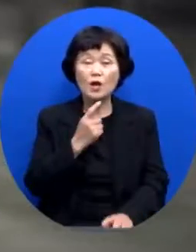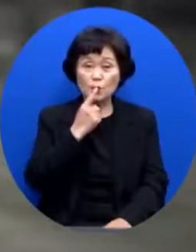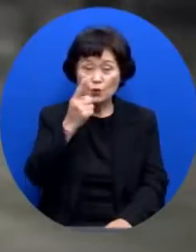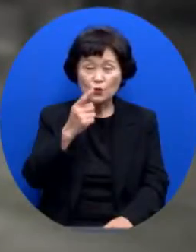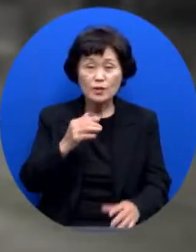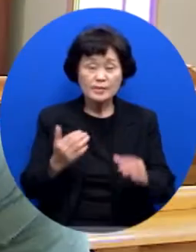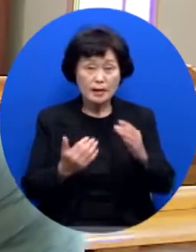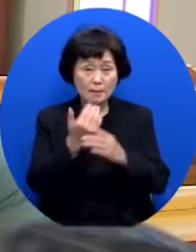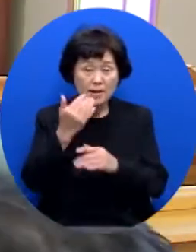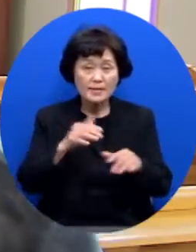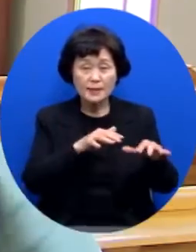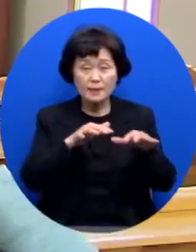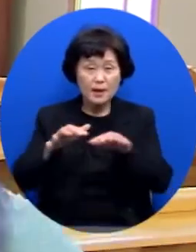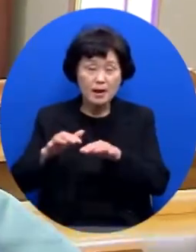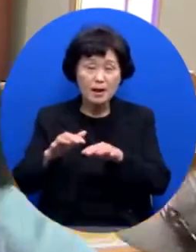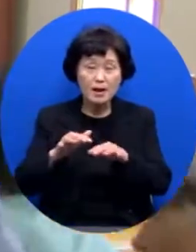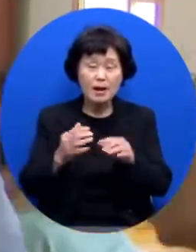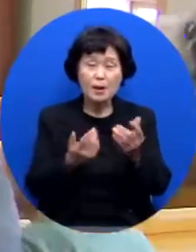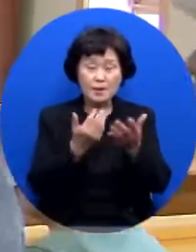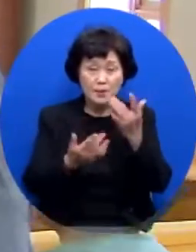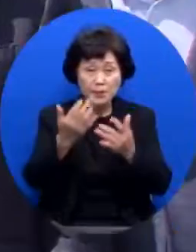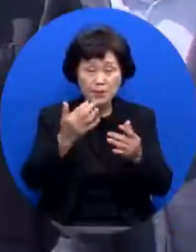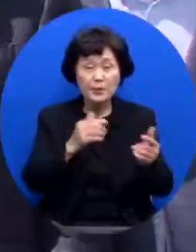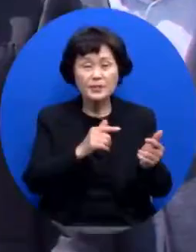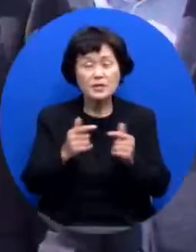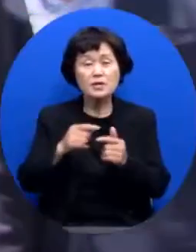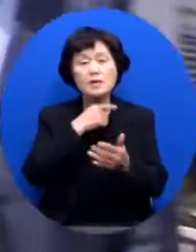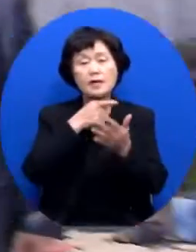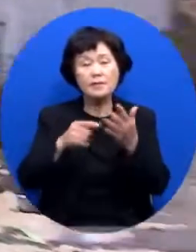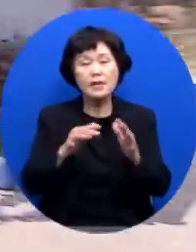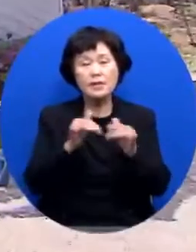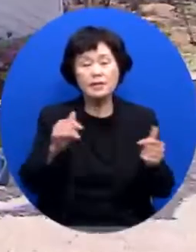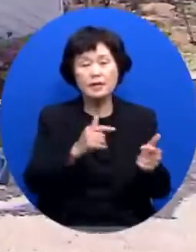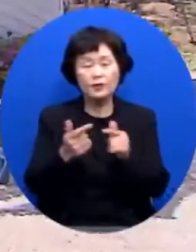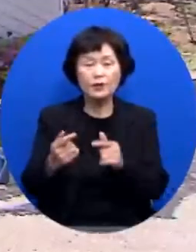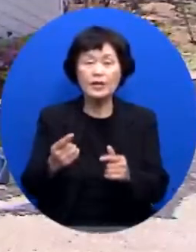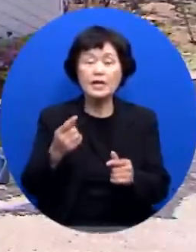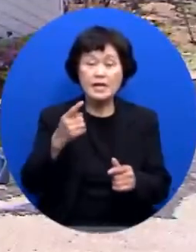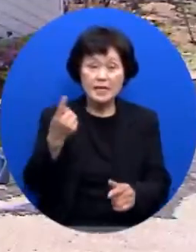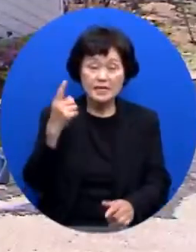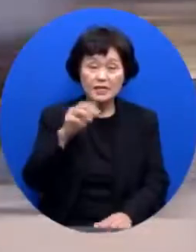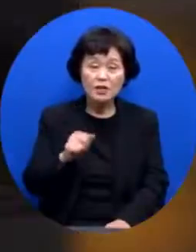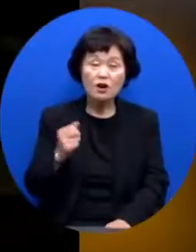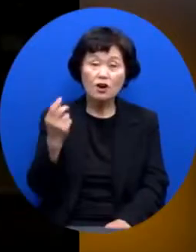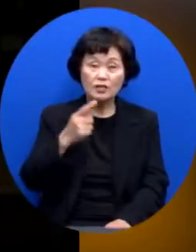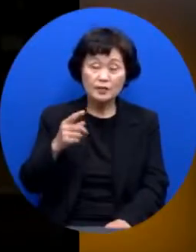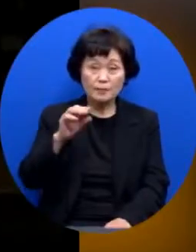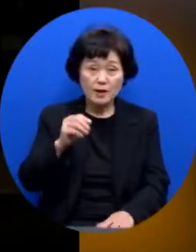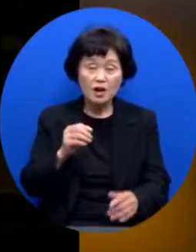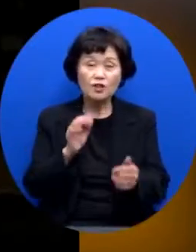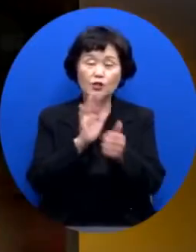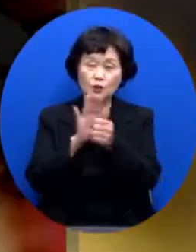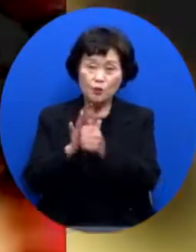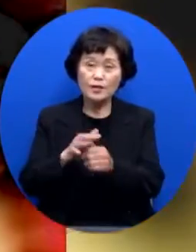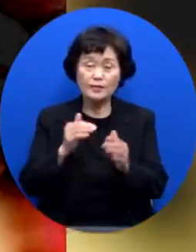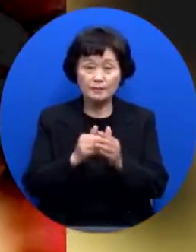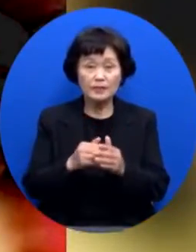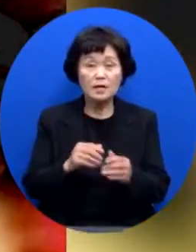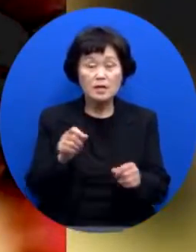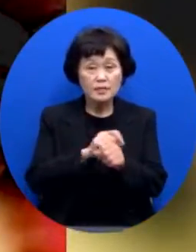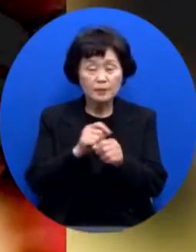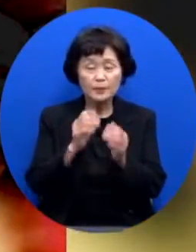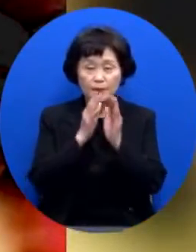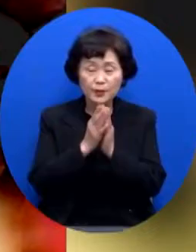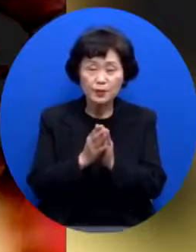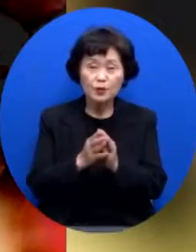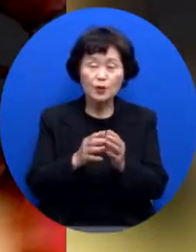잃은 이재민들을 위해 모금 방송을 벌여 1억 1,200만 원을 지원했습니다. 특히 유가족을 위한 기도운동과 모금